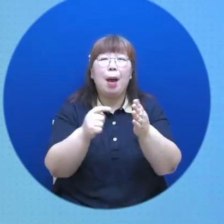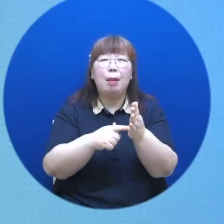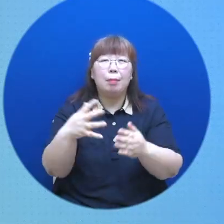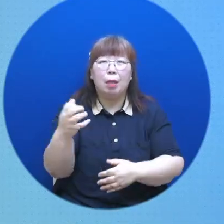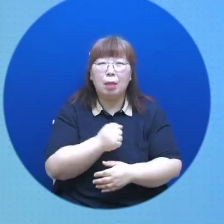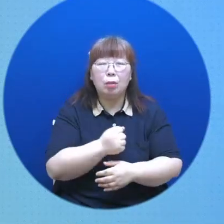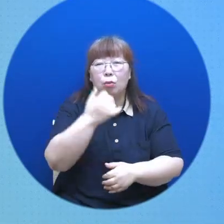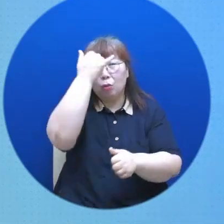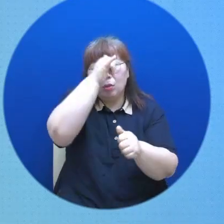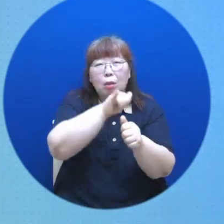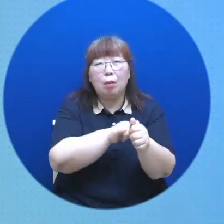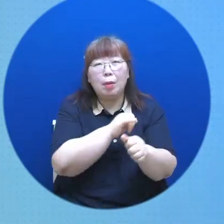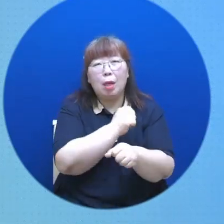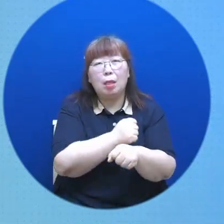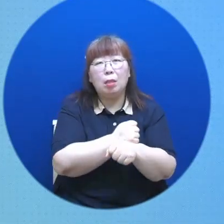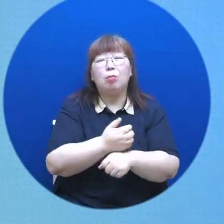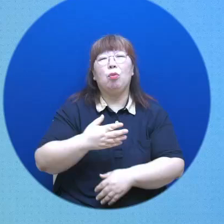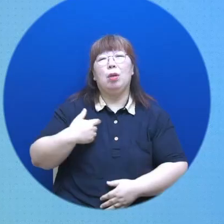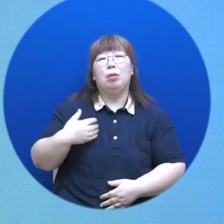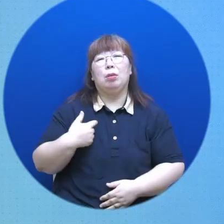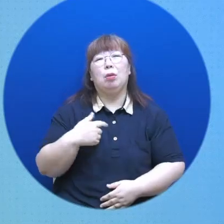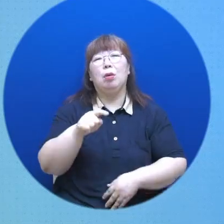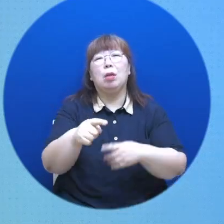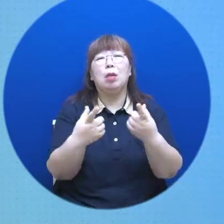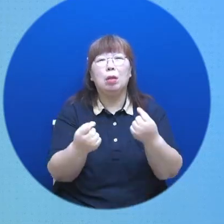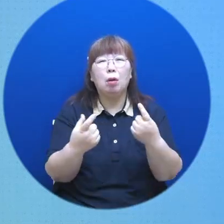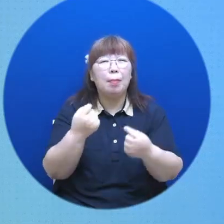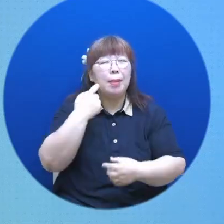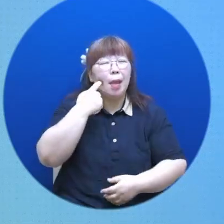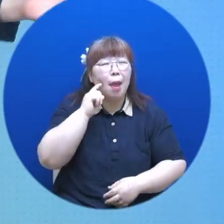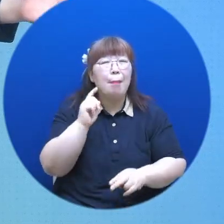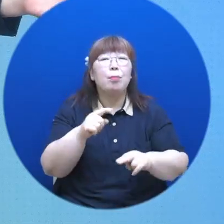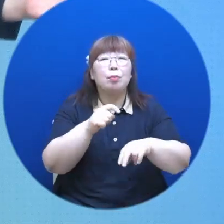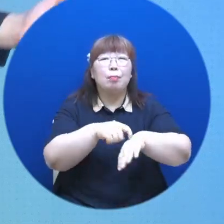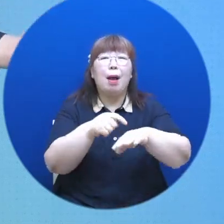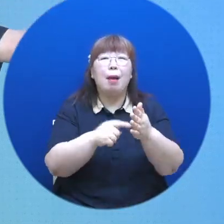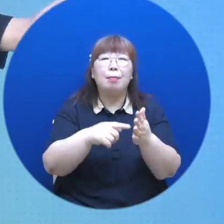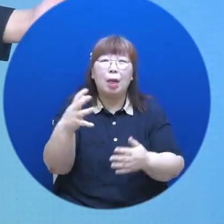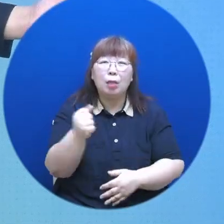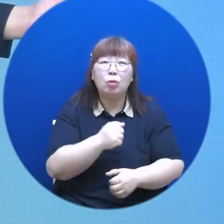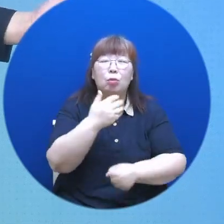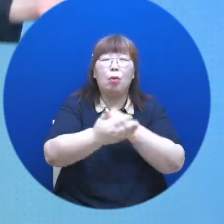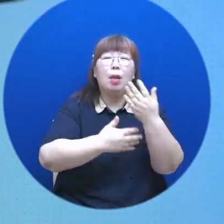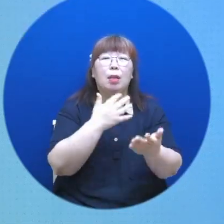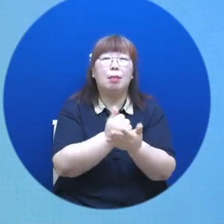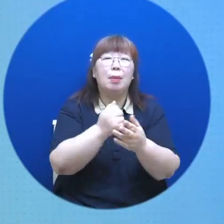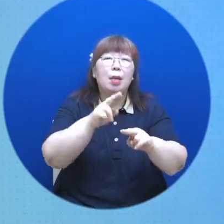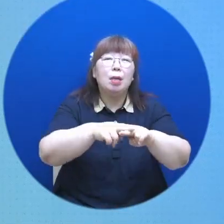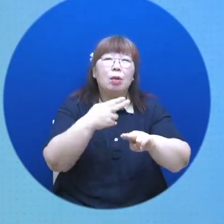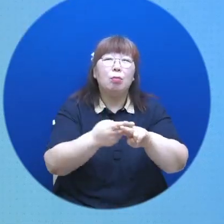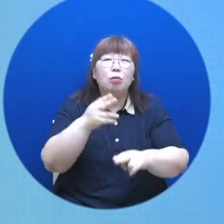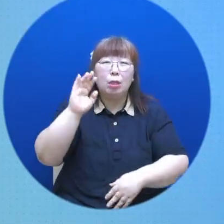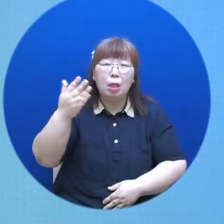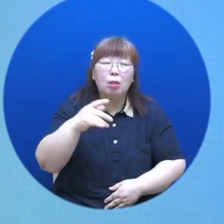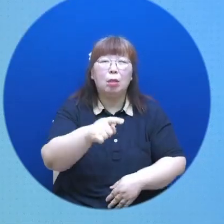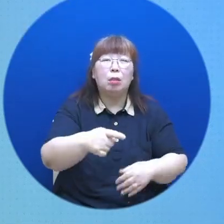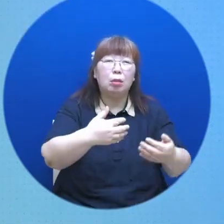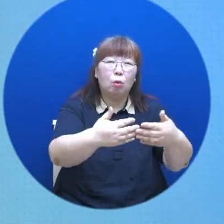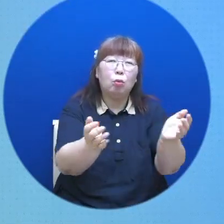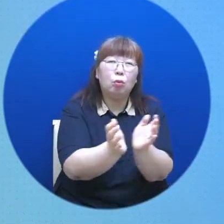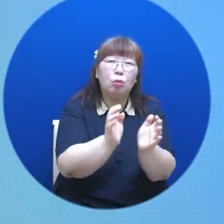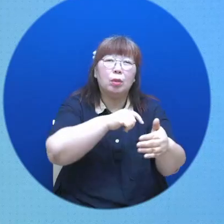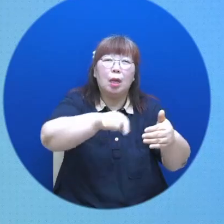이런 예쁜 마음을 가지고 하나님의 선물이 되어서 그 공동체 안에서 그렇게